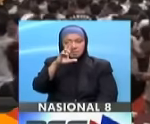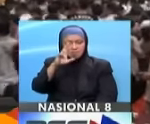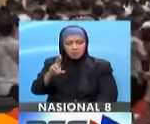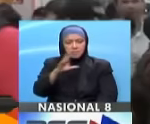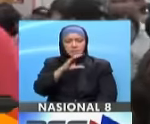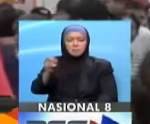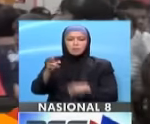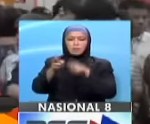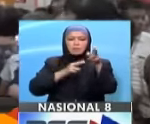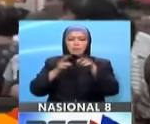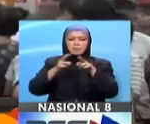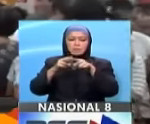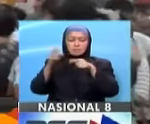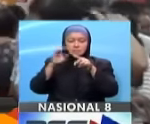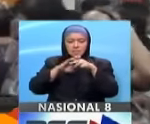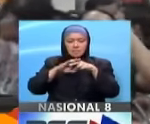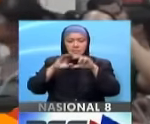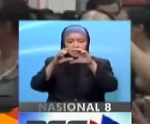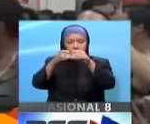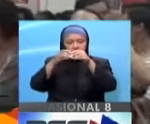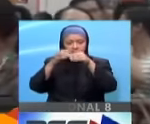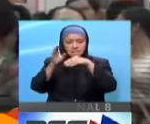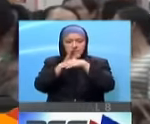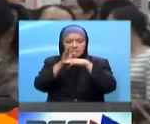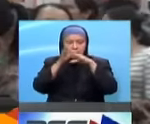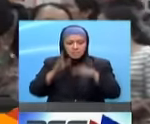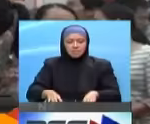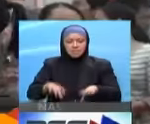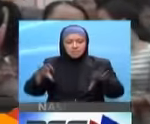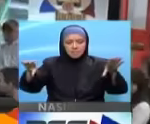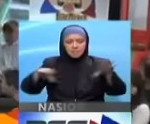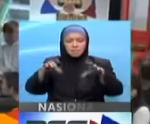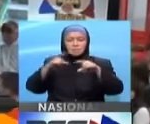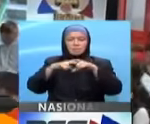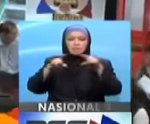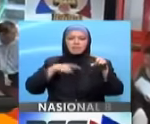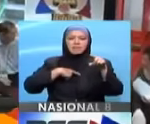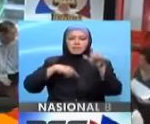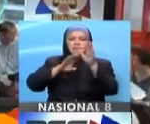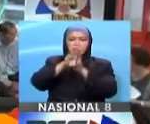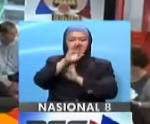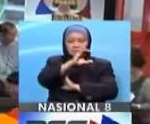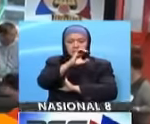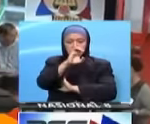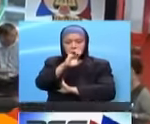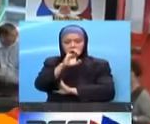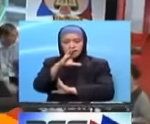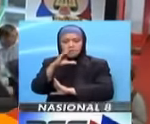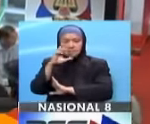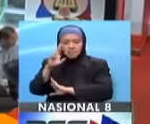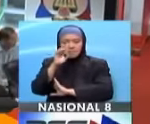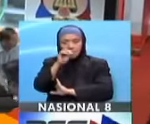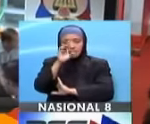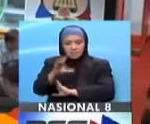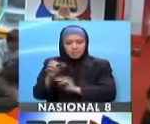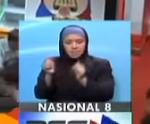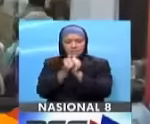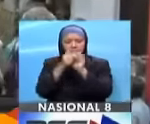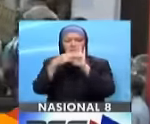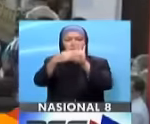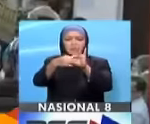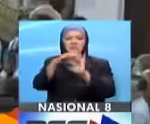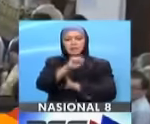pembangunan keusahawanan yang dijalankan Majlis Pembangunan Wilayah Ekonomi Pantai Timur ECERDC dengan kerjasama